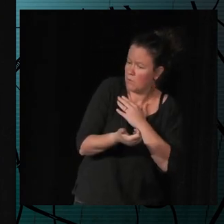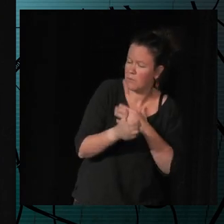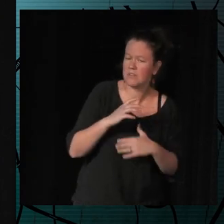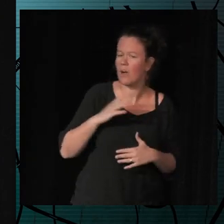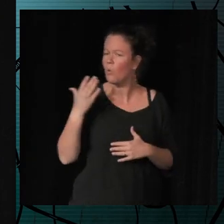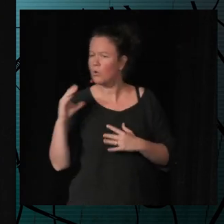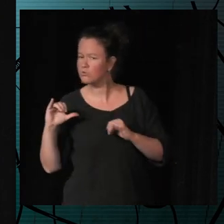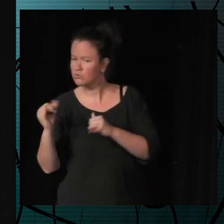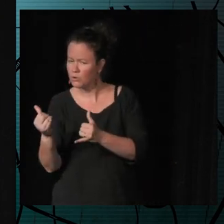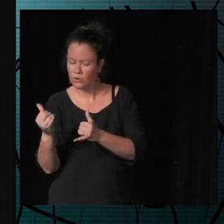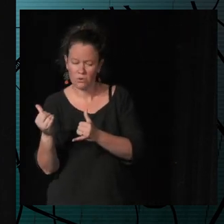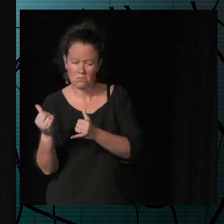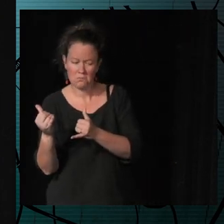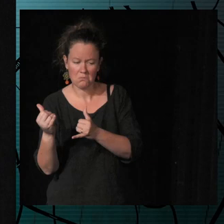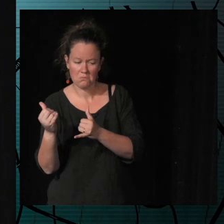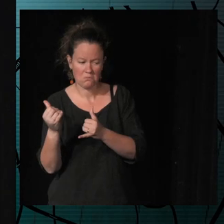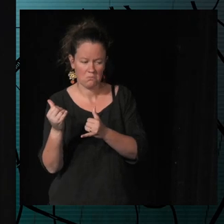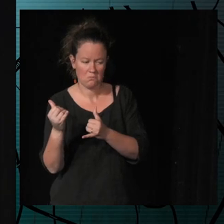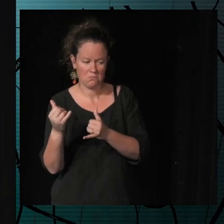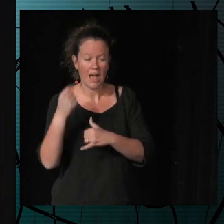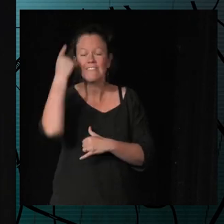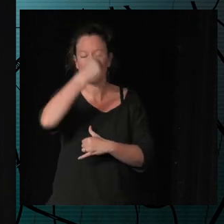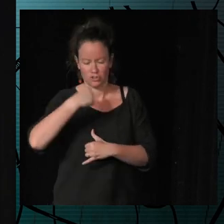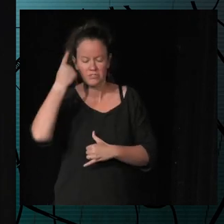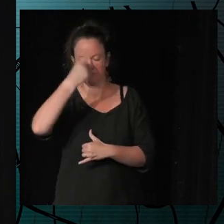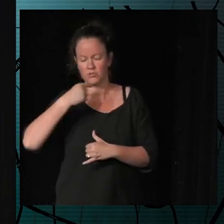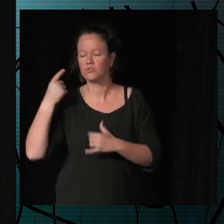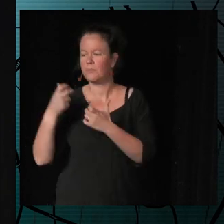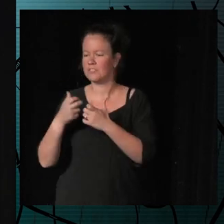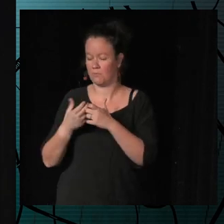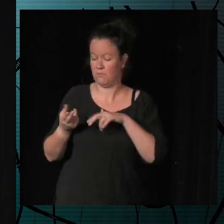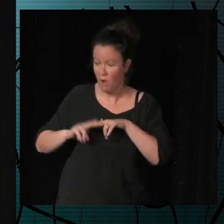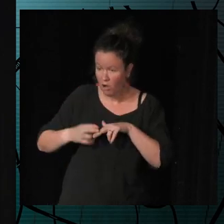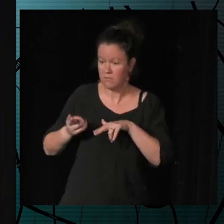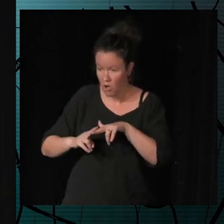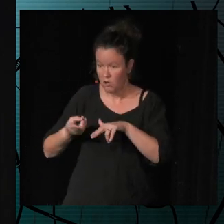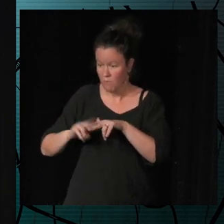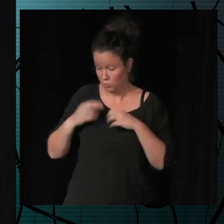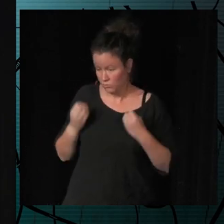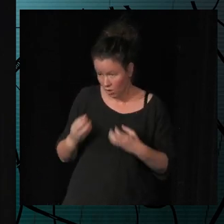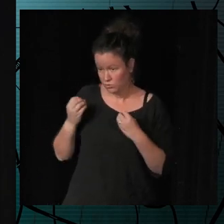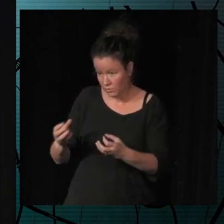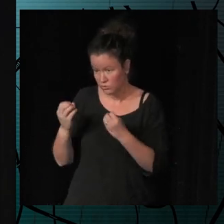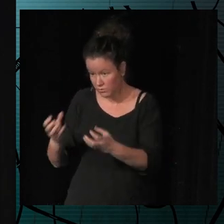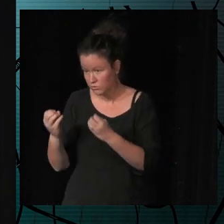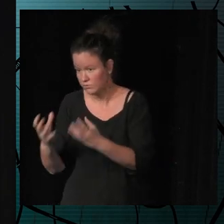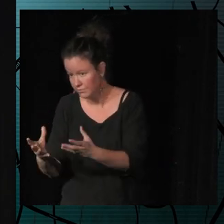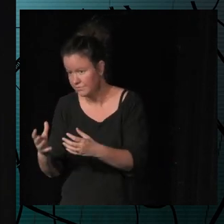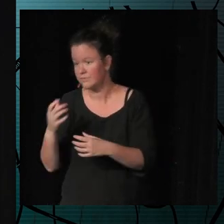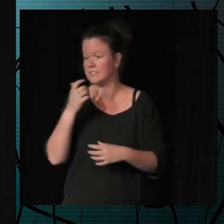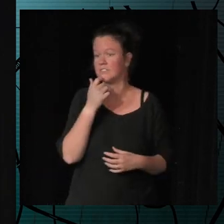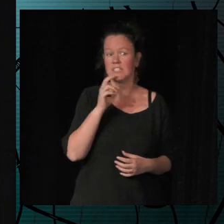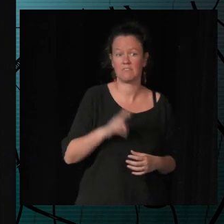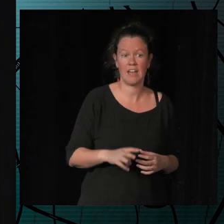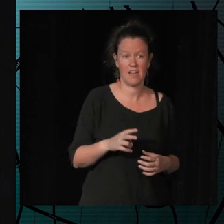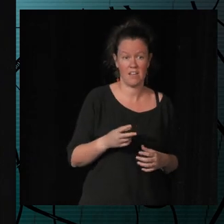jeux où en fait la le fait de mourir de manière successive à enlever en fait toute notion de de peur et de